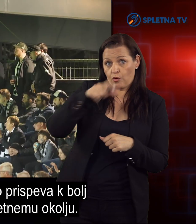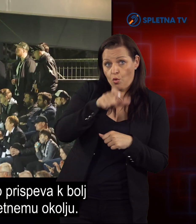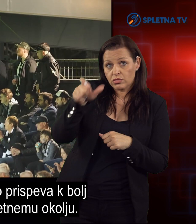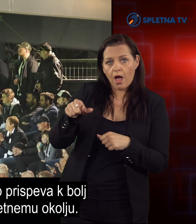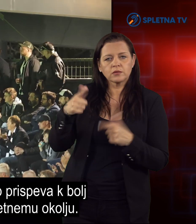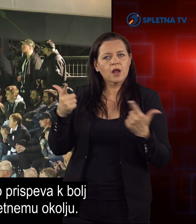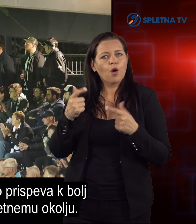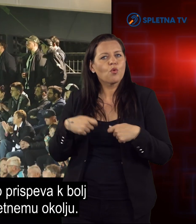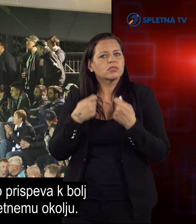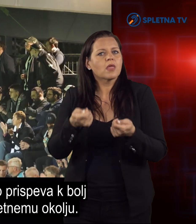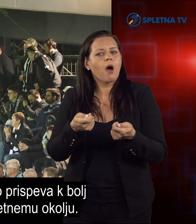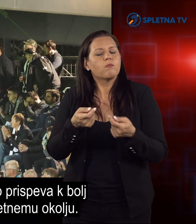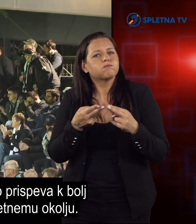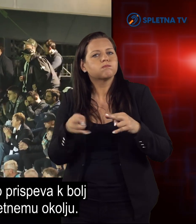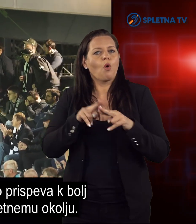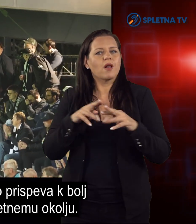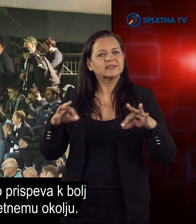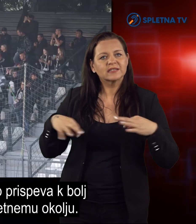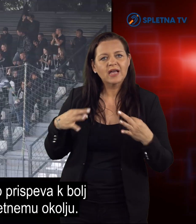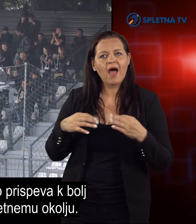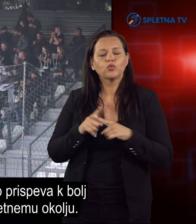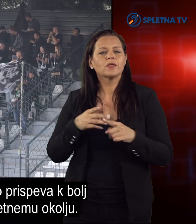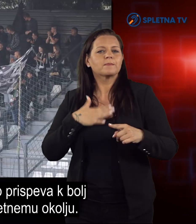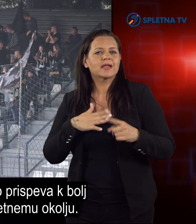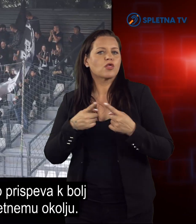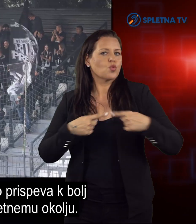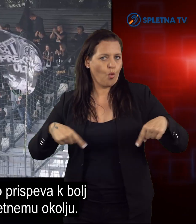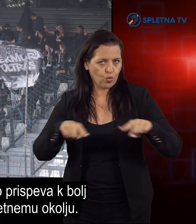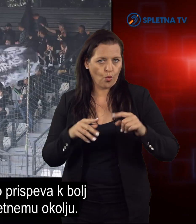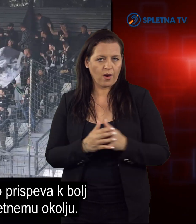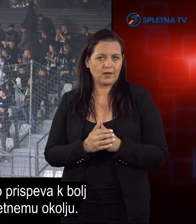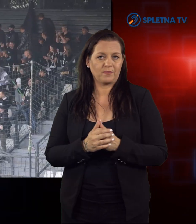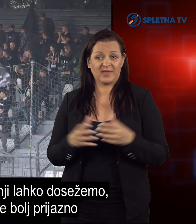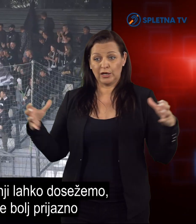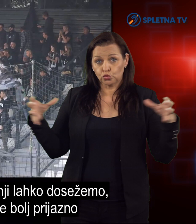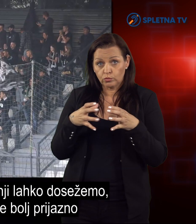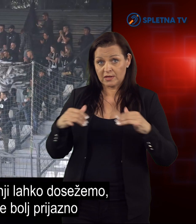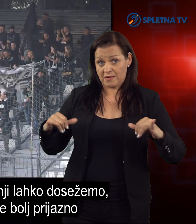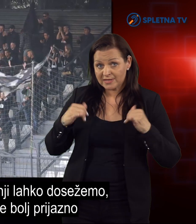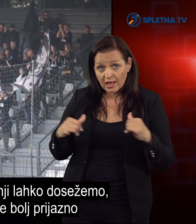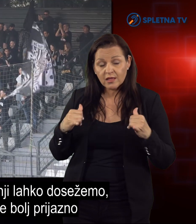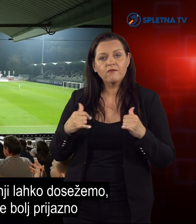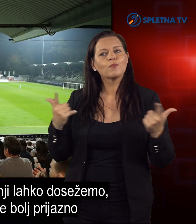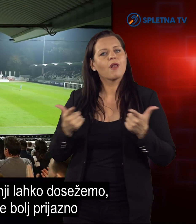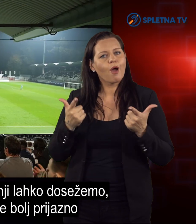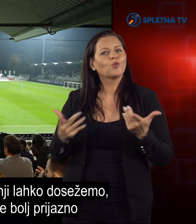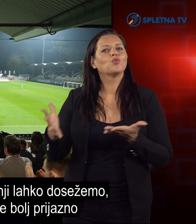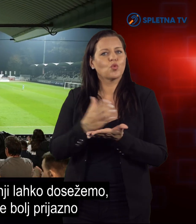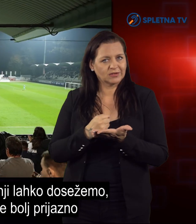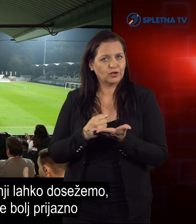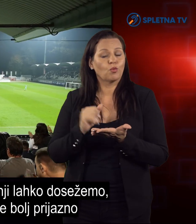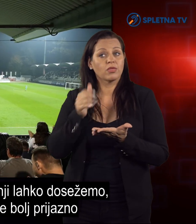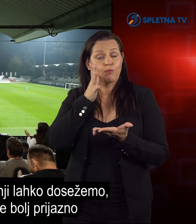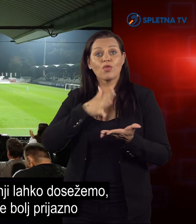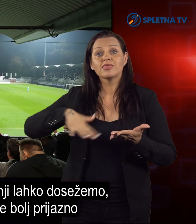Vsak od nas lahko prispeva k bolj zdravemu in prijetnemu okolju. S skupnimi prizadevanji lahko